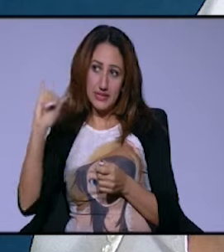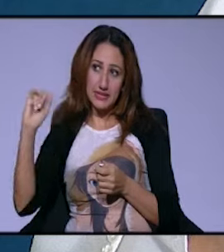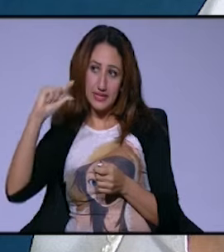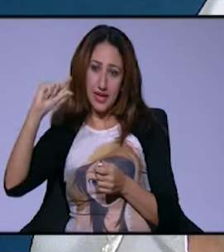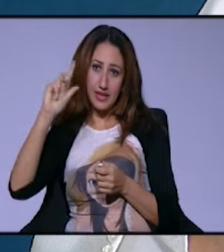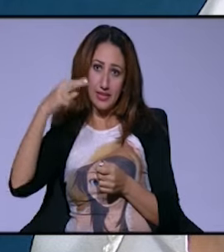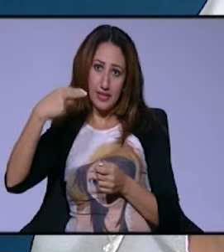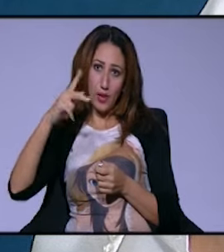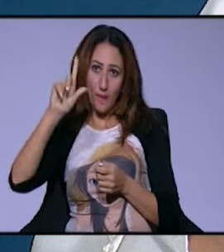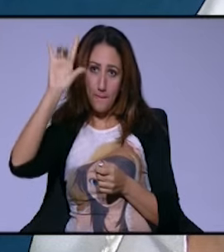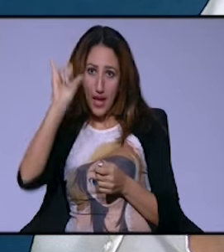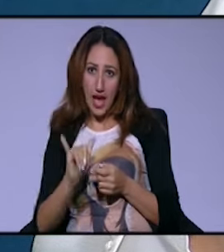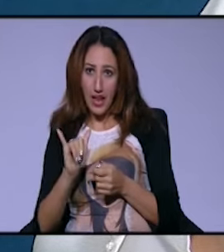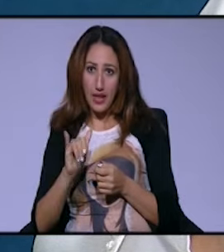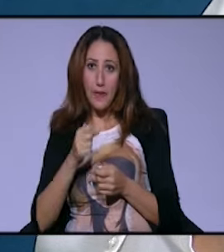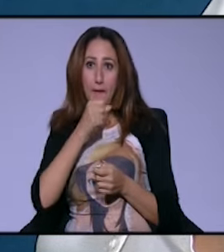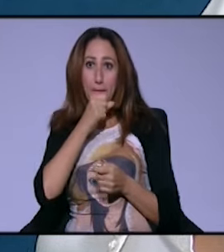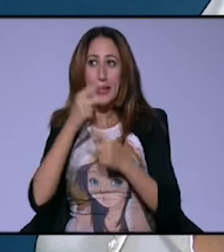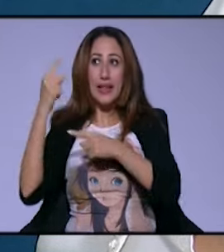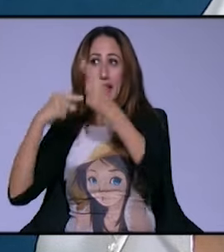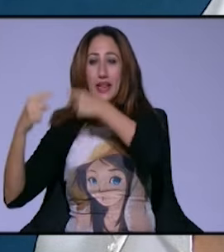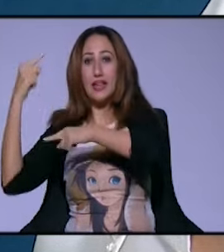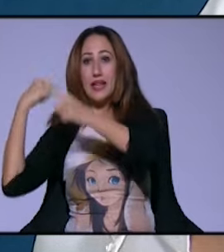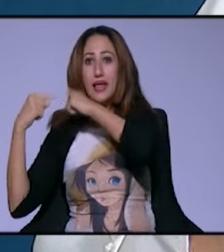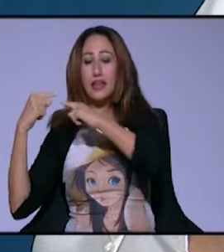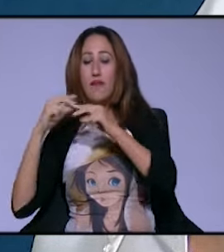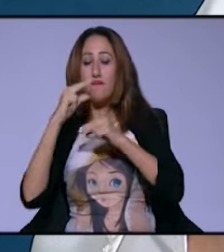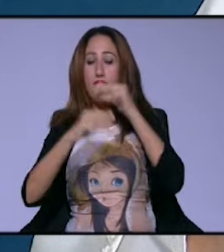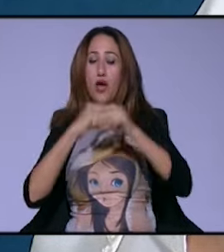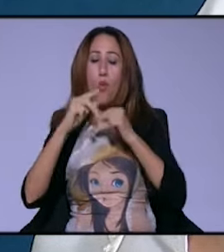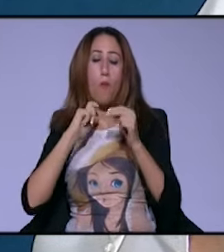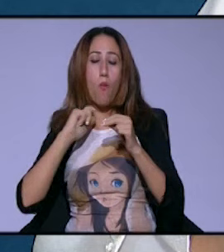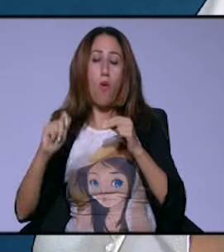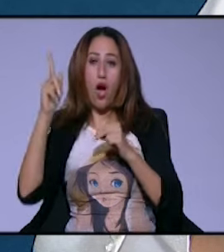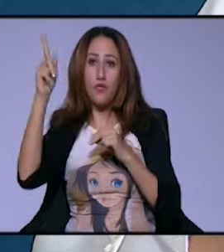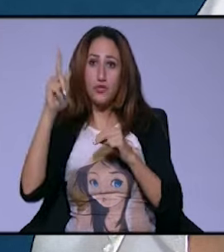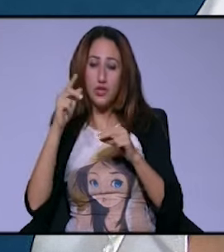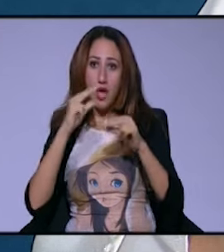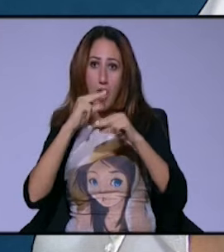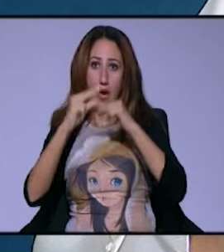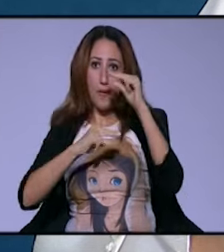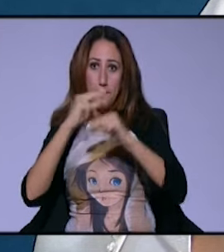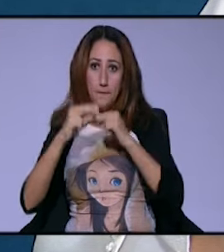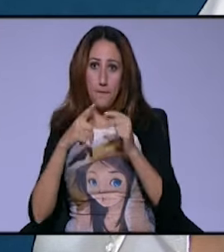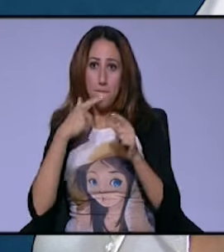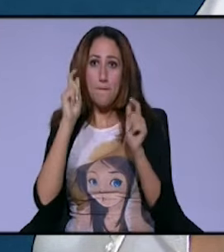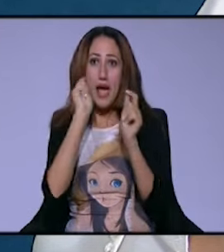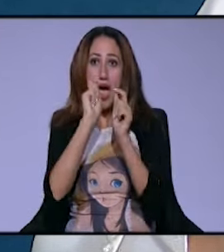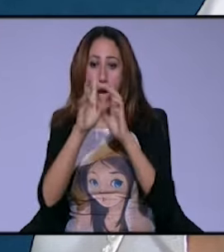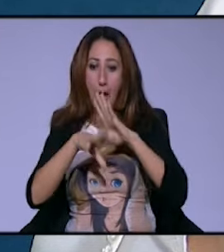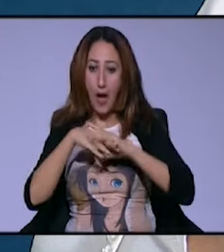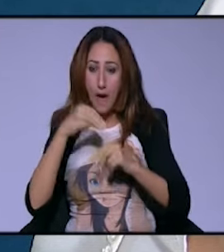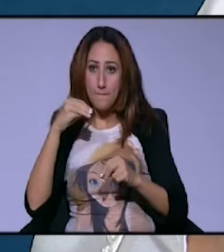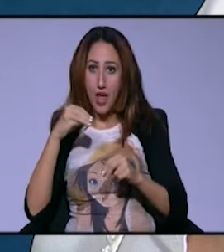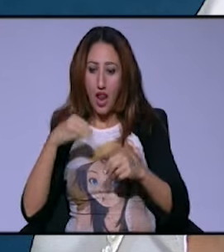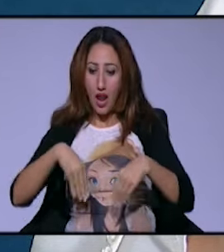هو أصلا مسقط رأس الجد، الجد من الفيوم، وأهل الفيوم يمكن بيجيدوا صناعة الحصير، فكان